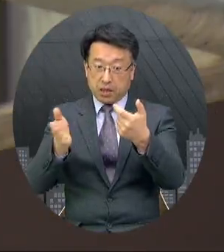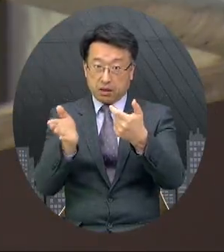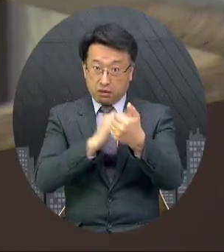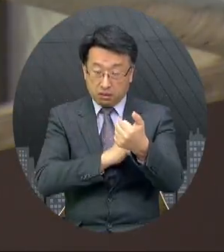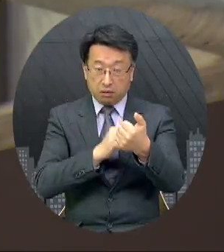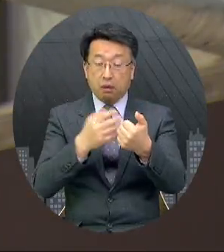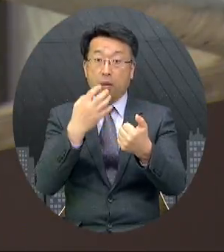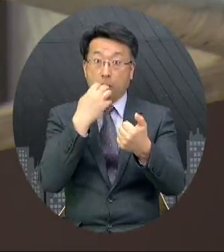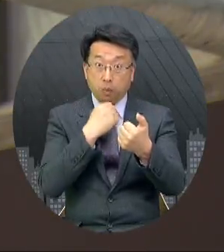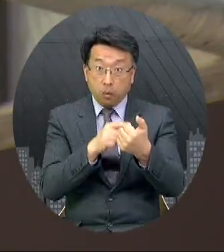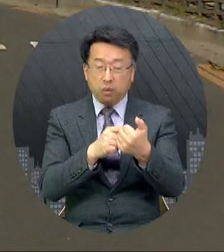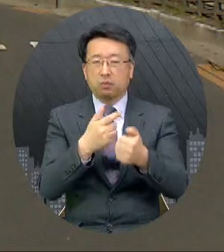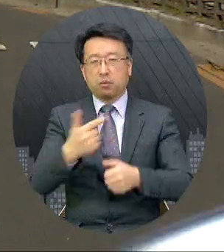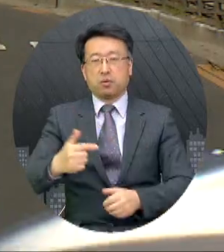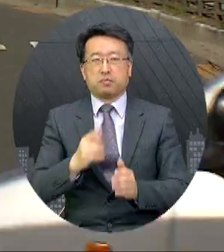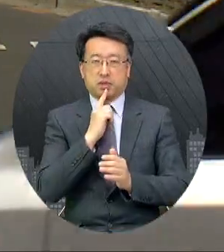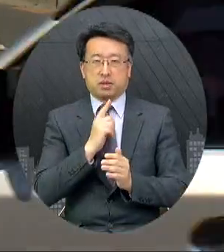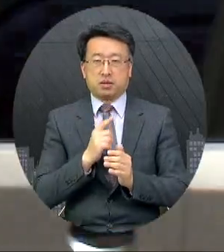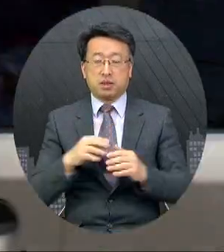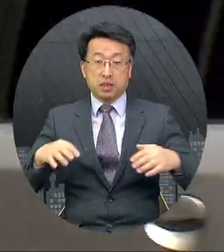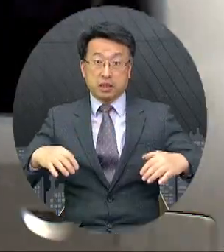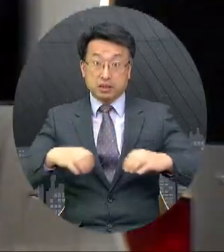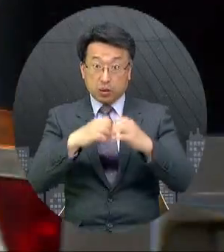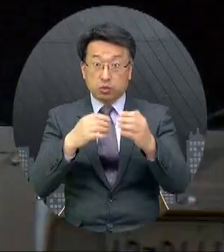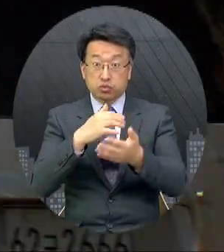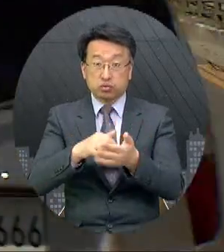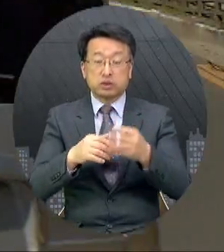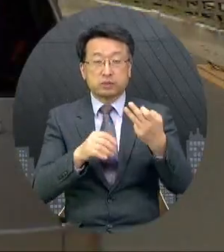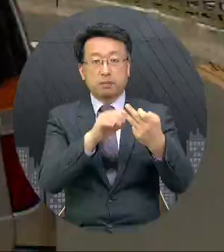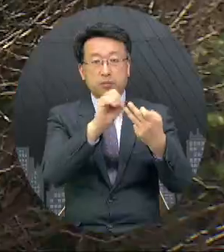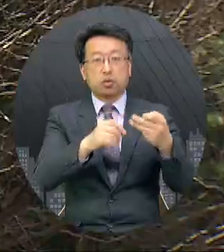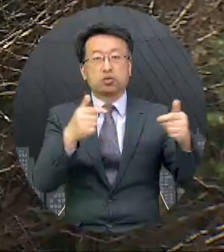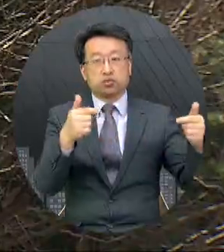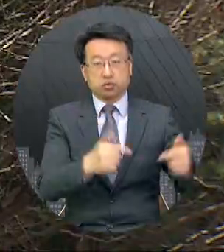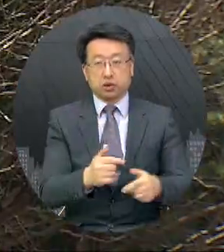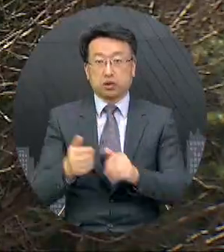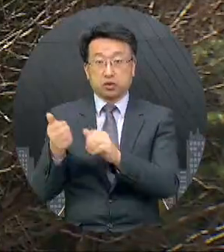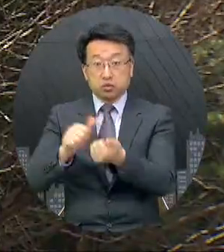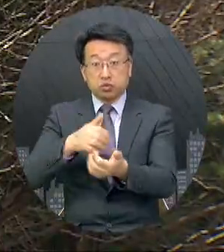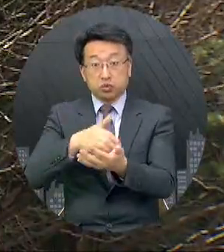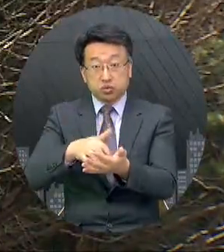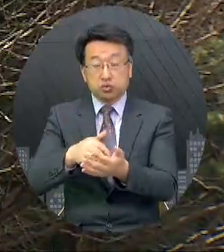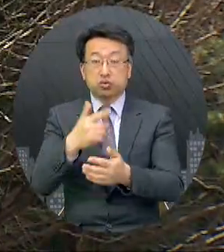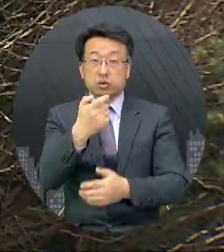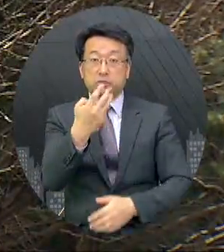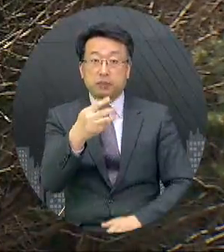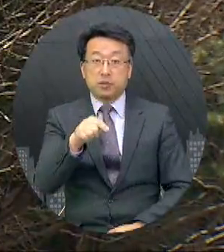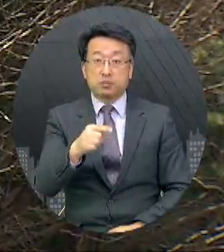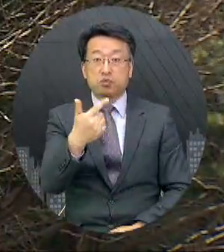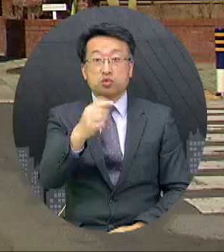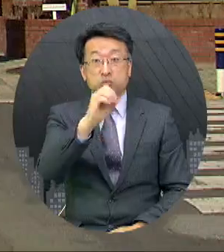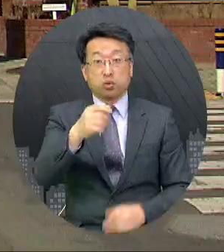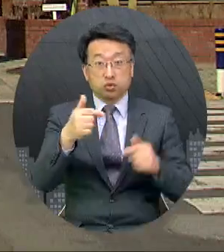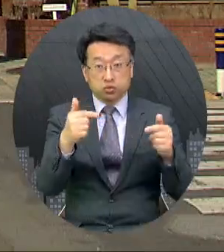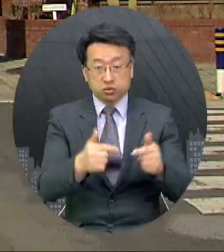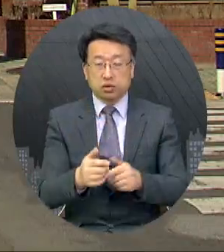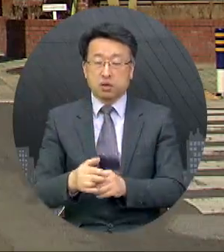매우 컸습니다. 사고 건수는 13.3%, 사망자 수는 63.6%,